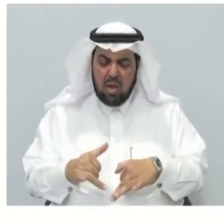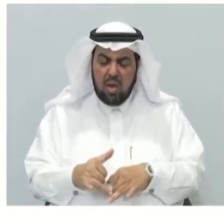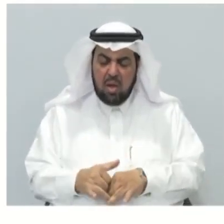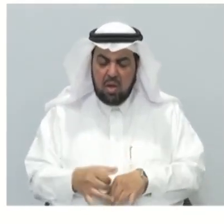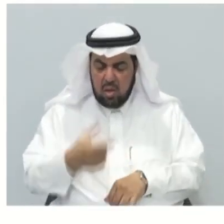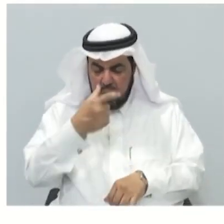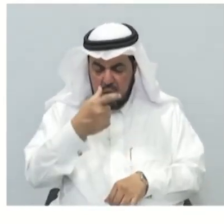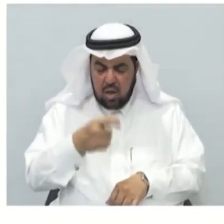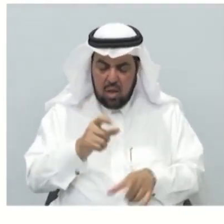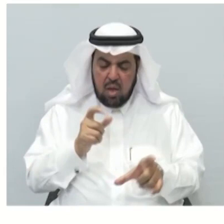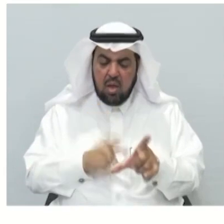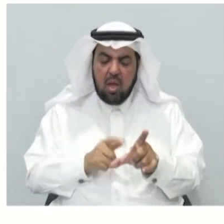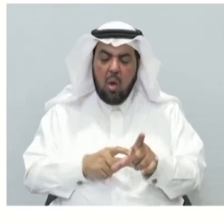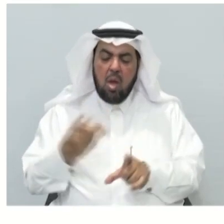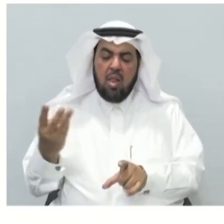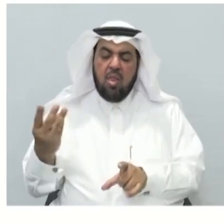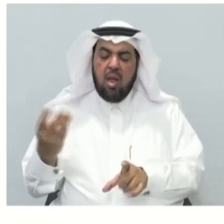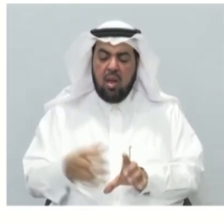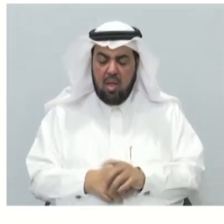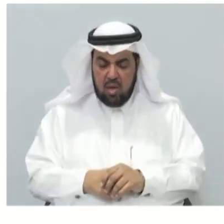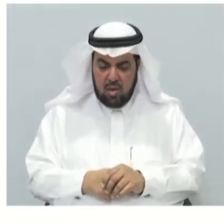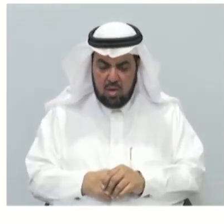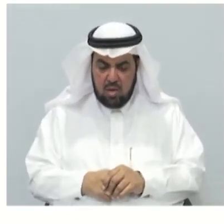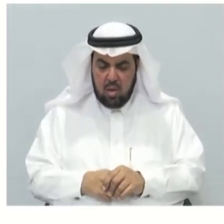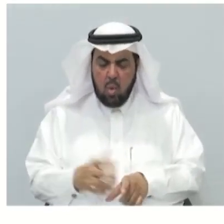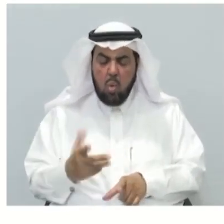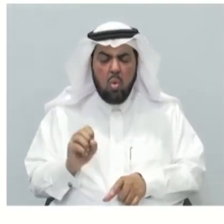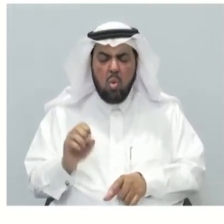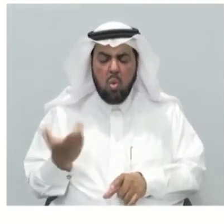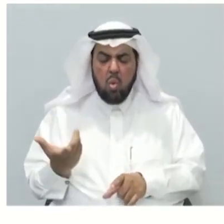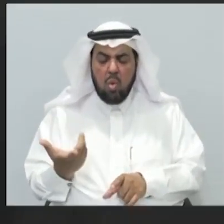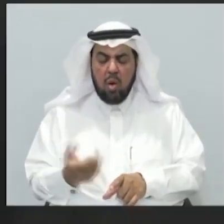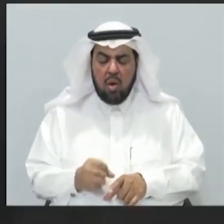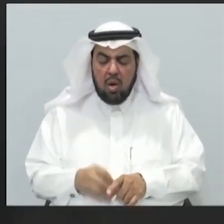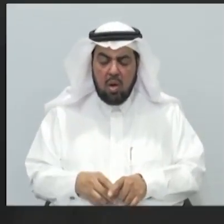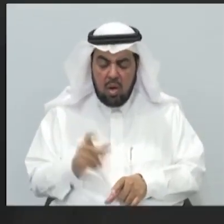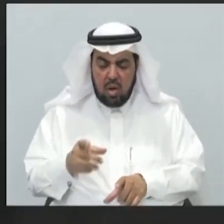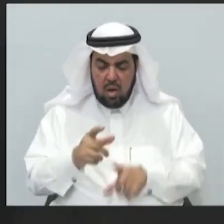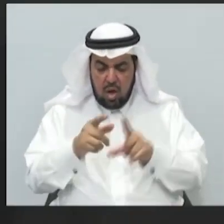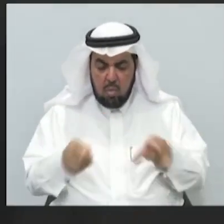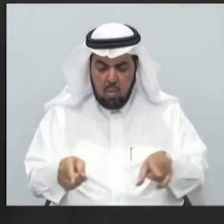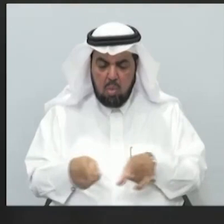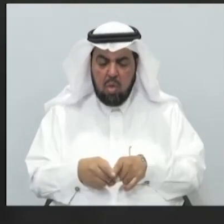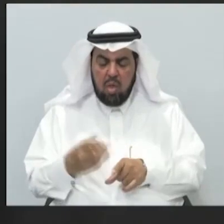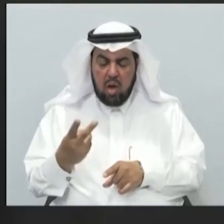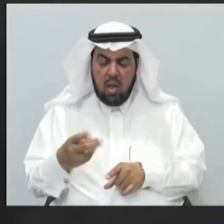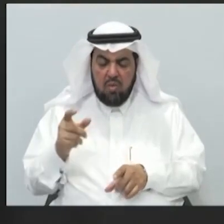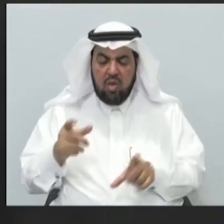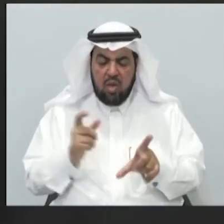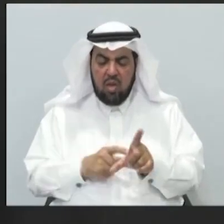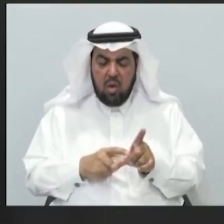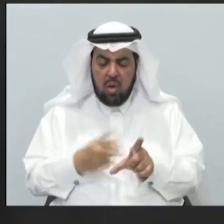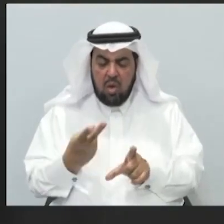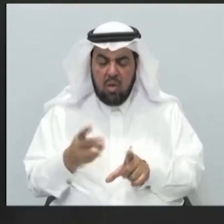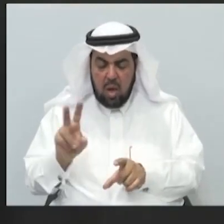نظريه الزاويه الثالثه تكون الزاويه الثالثه ماذا تقول هذه الزاويه الثالثه تقول اذا كان في عندي مثلثين في زاويتين